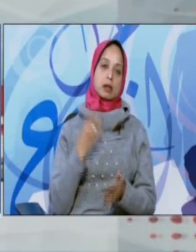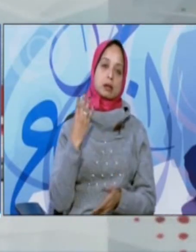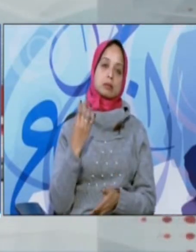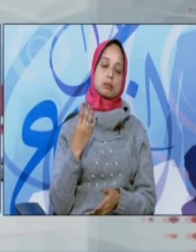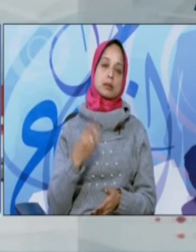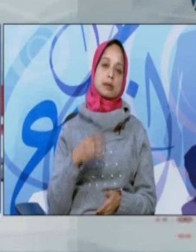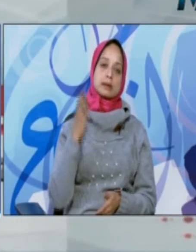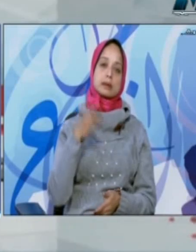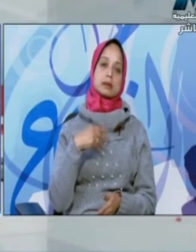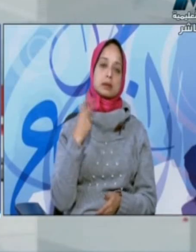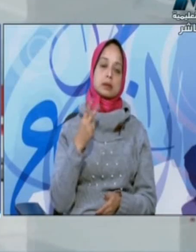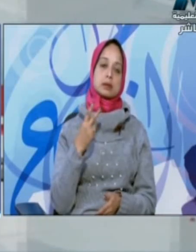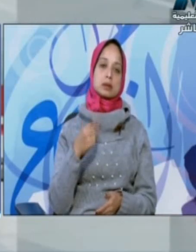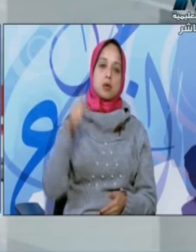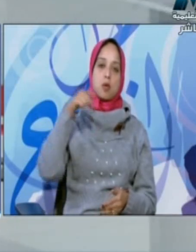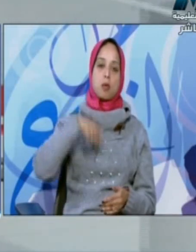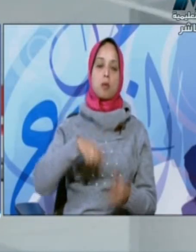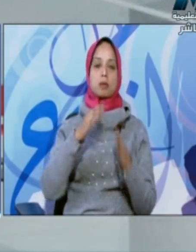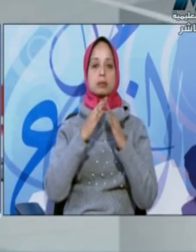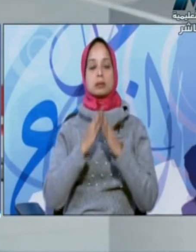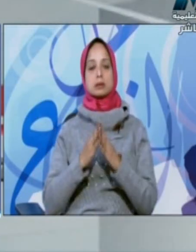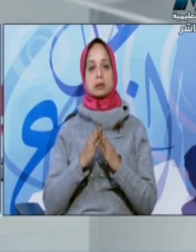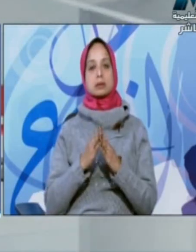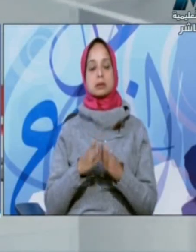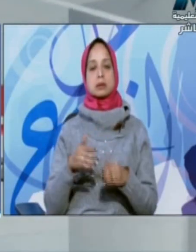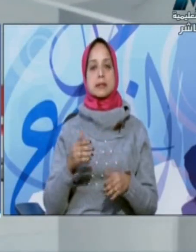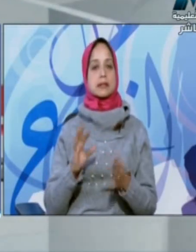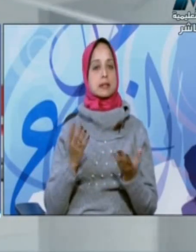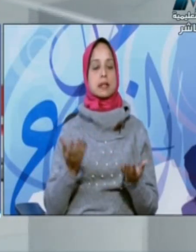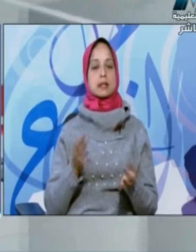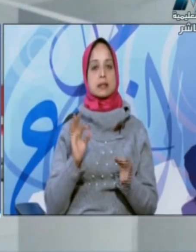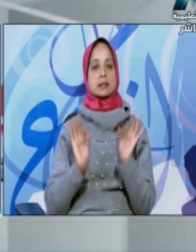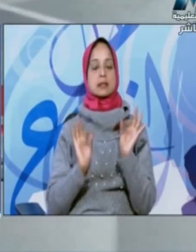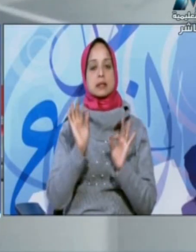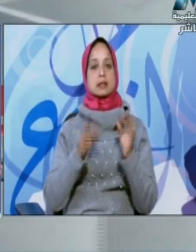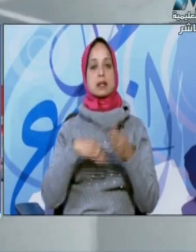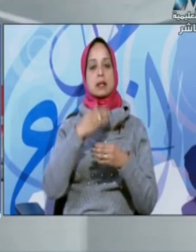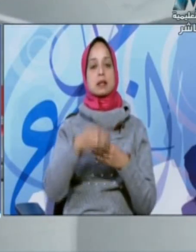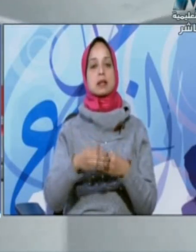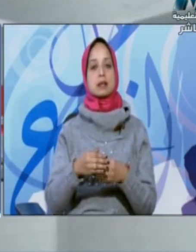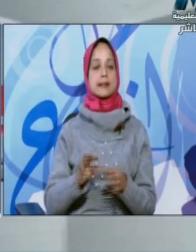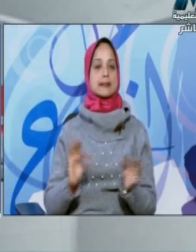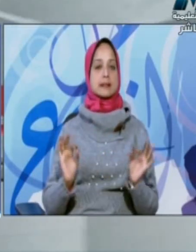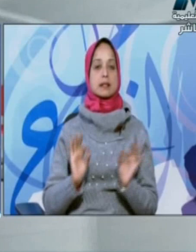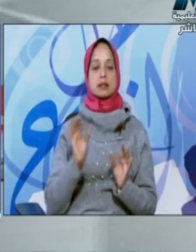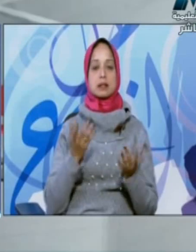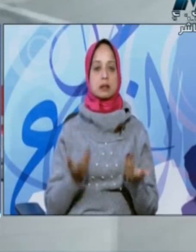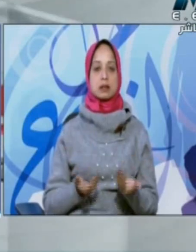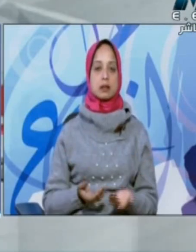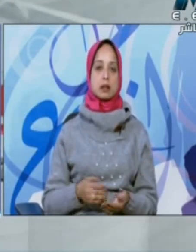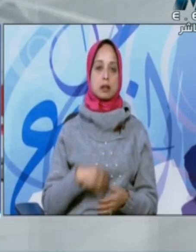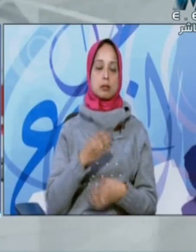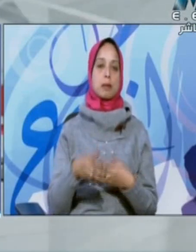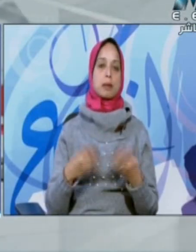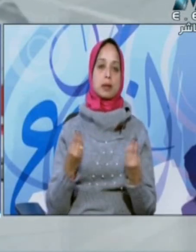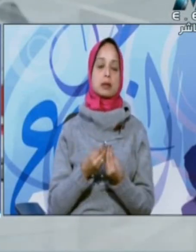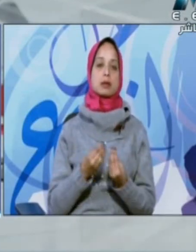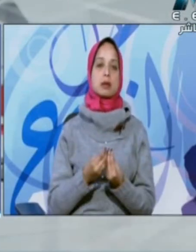هنا في البلد داخل مصر، ازاي سياسة خارجية مرتبطة بمؤثر خارجي دولي وقيام الحرب